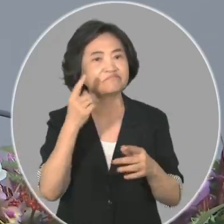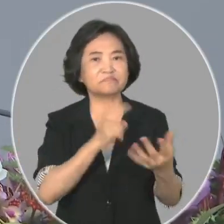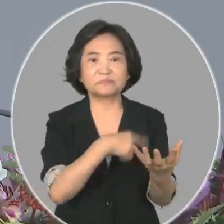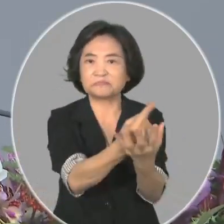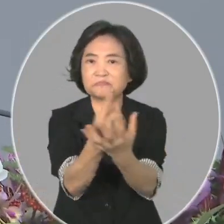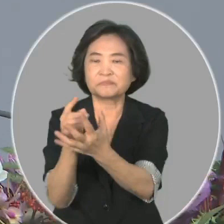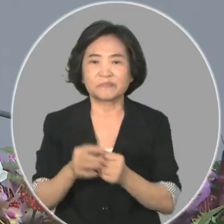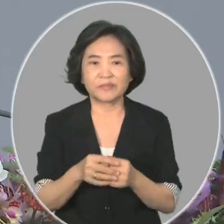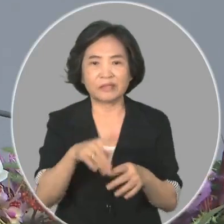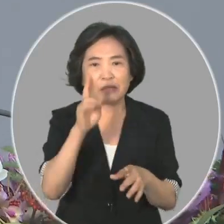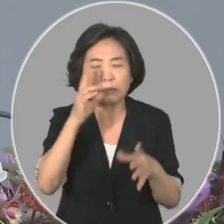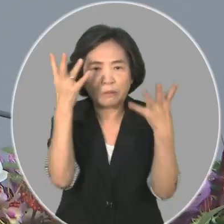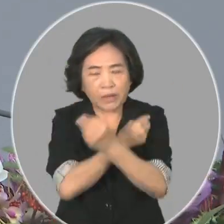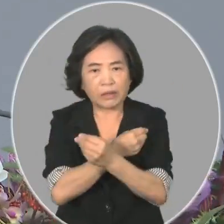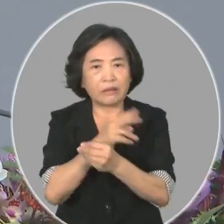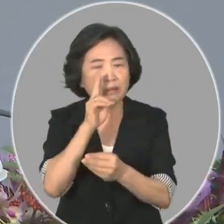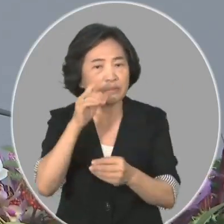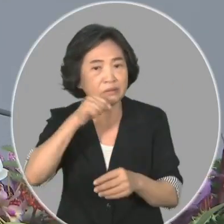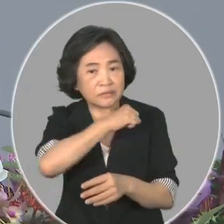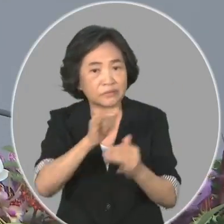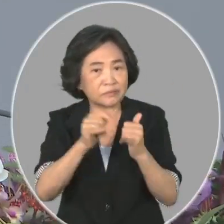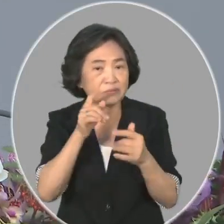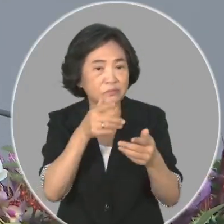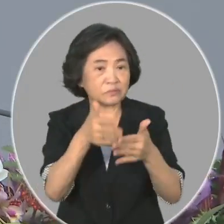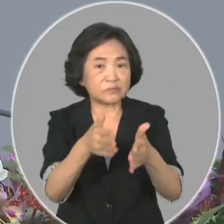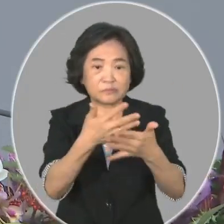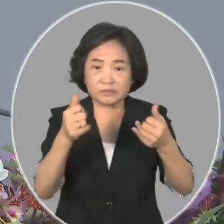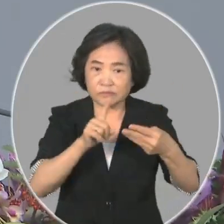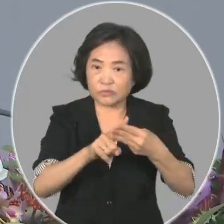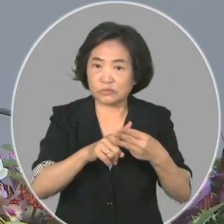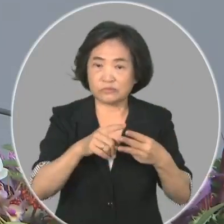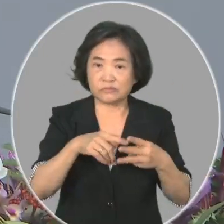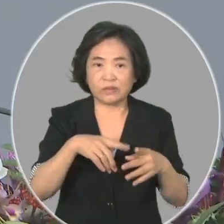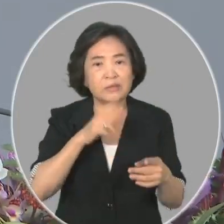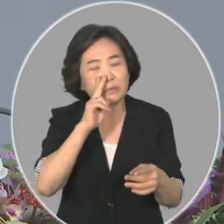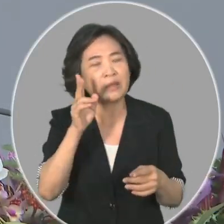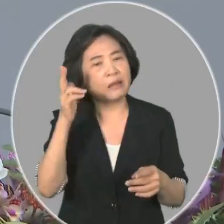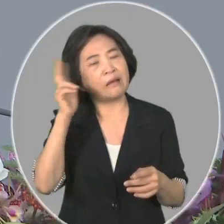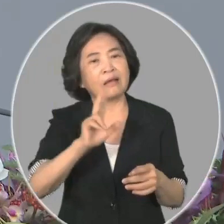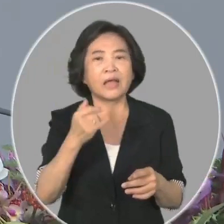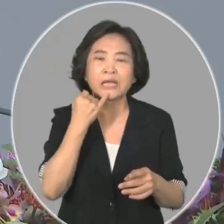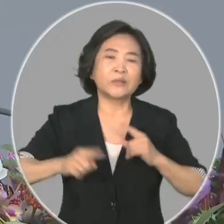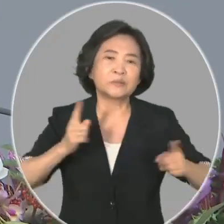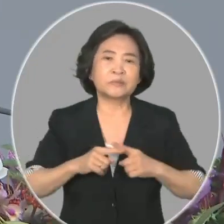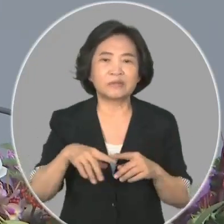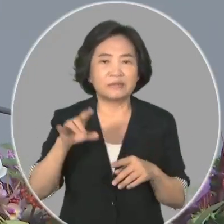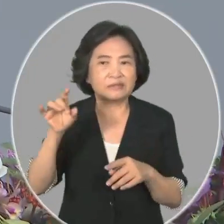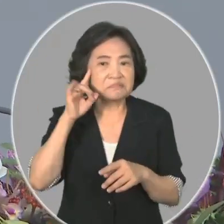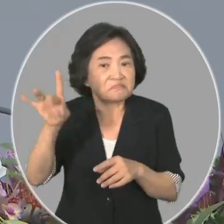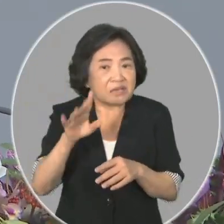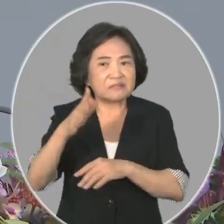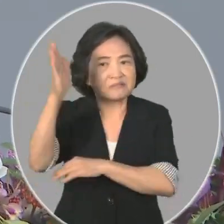认台湾人民对民主自由的坚持是可以妥协的，进而试图利用政党之间的激